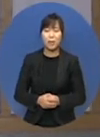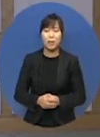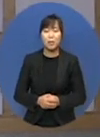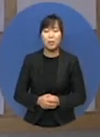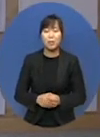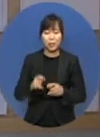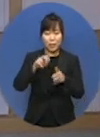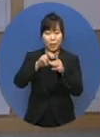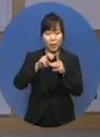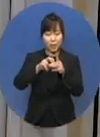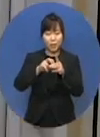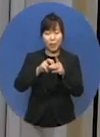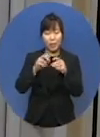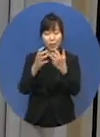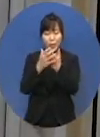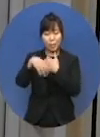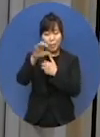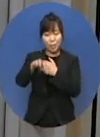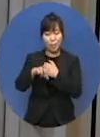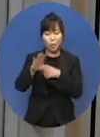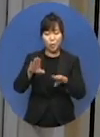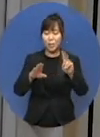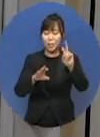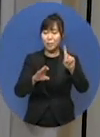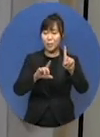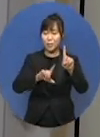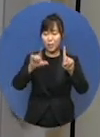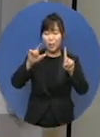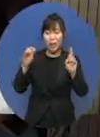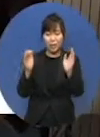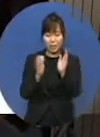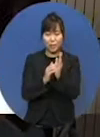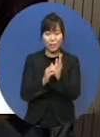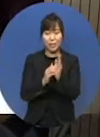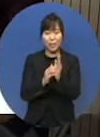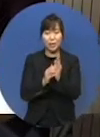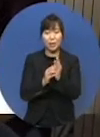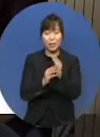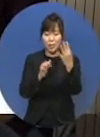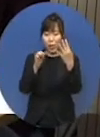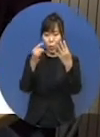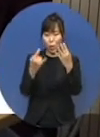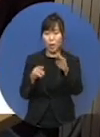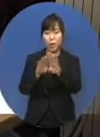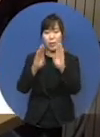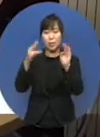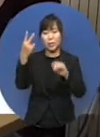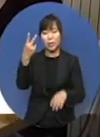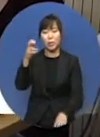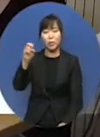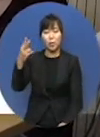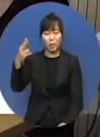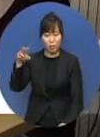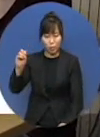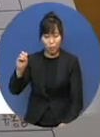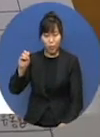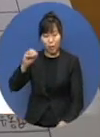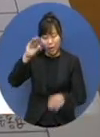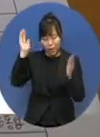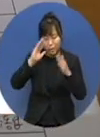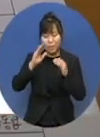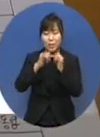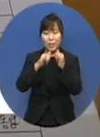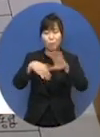청소년 문화센터 다목적실에서 오는 21일까지 4차례 열게 되는 2020